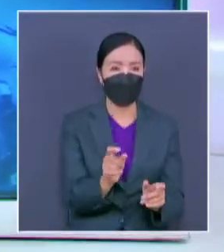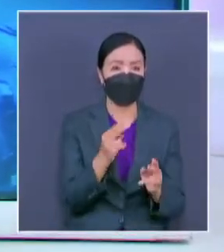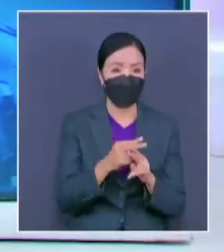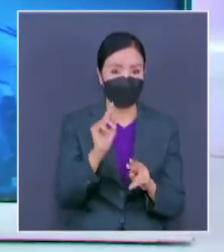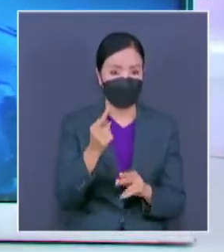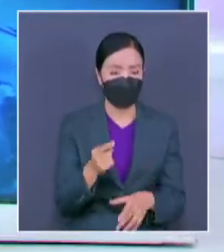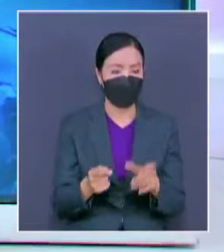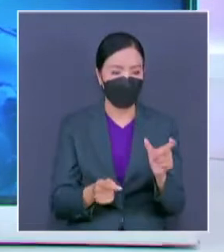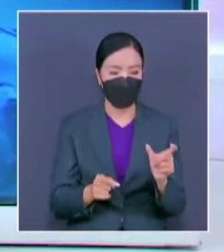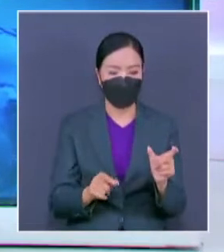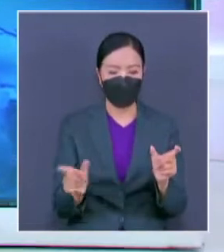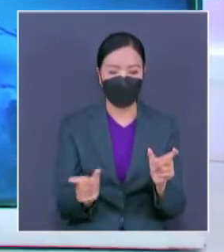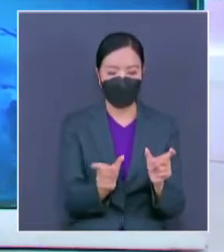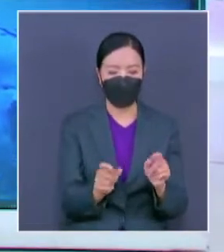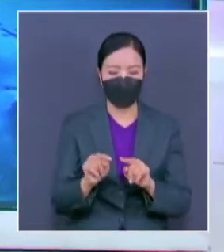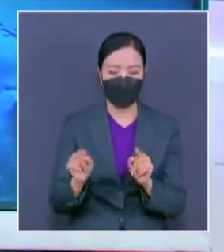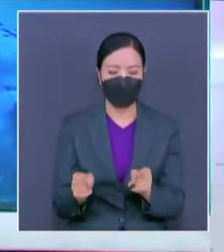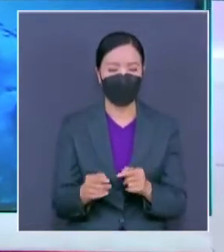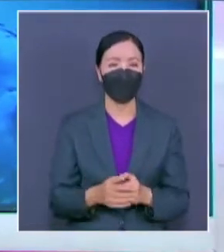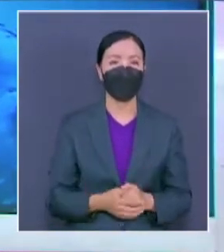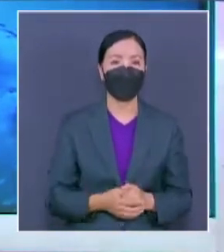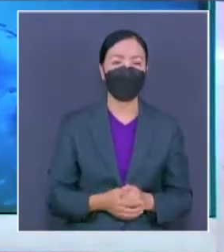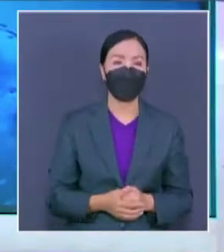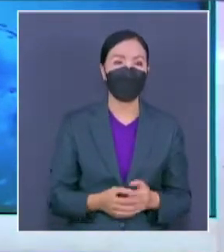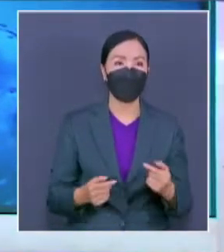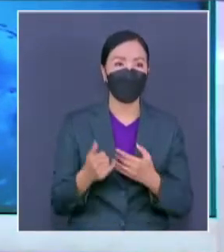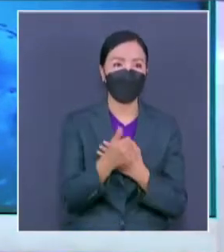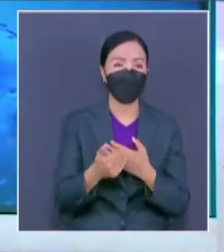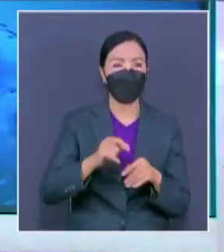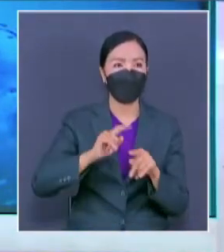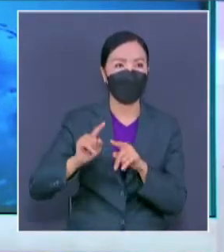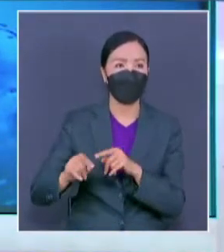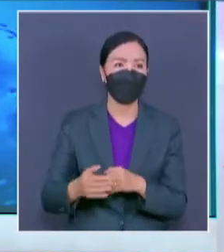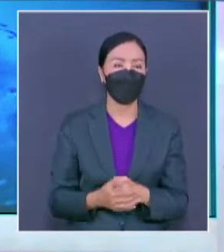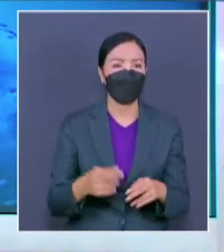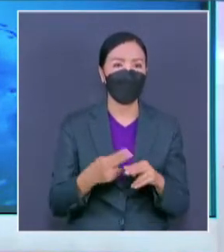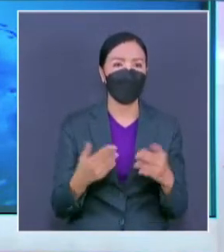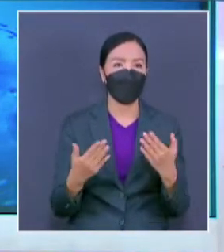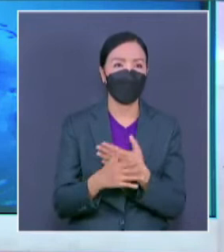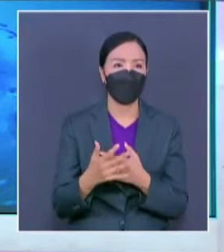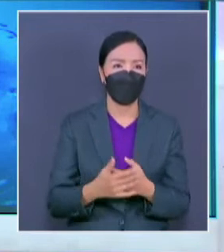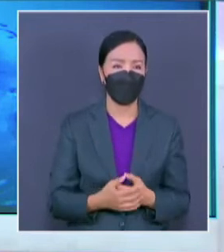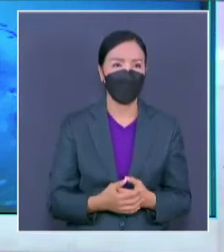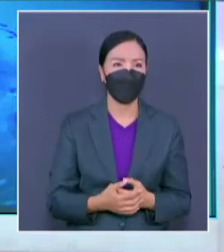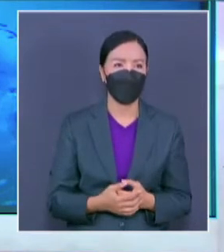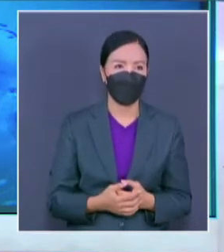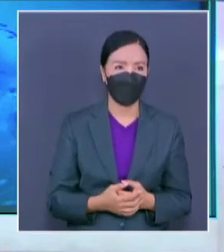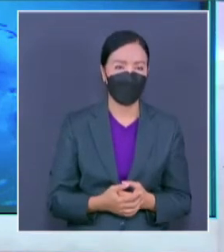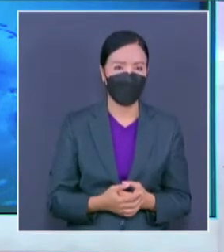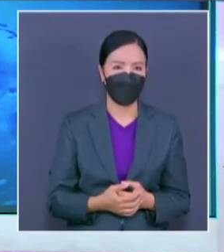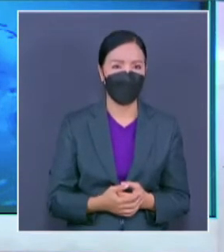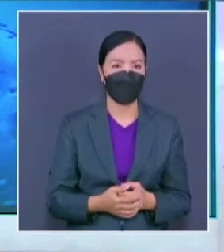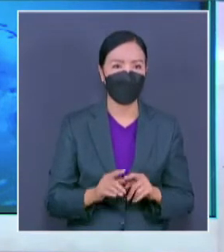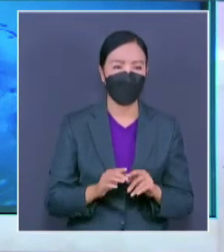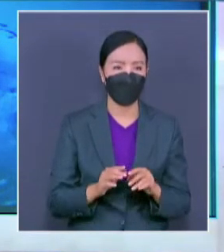ก็ระบุว่าใช้ได้ทั้งสองคำ ผมเห็นประเทศอื่นๆเนี่ยเขาไม่ได้เปลี่ยนชื่อ เป็นลักษณะ เปลี่ยน การออกเสีย